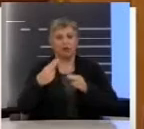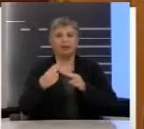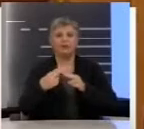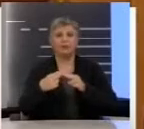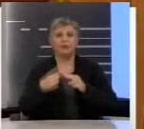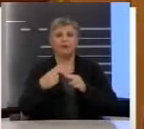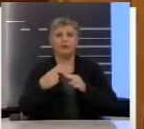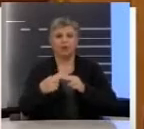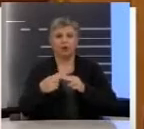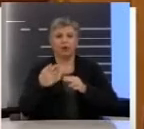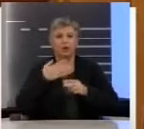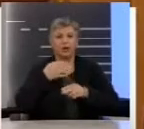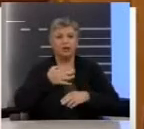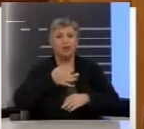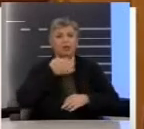τούτο.